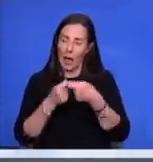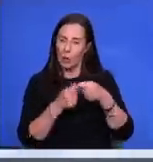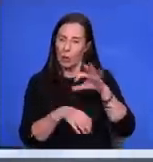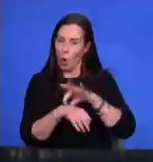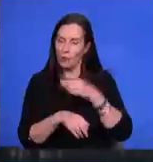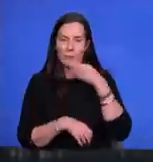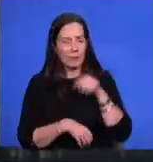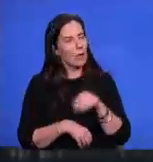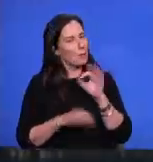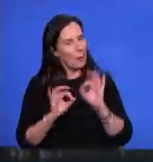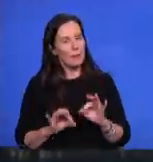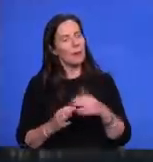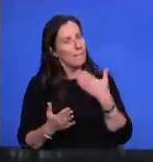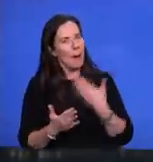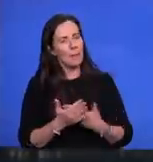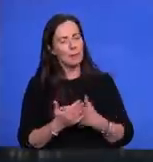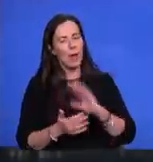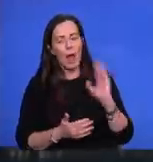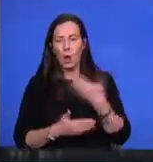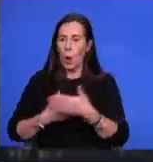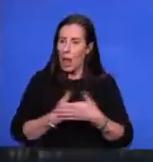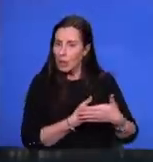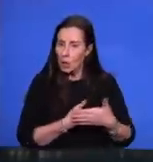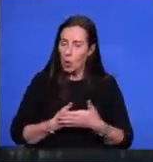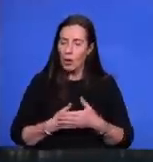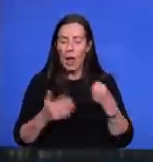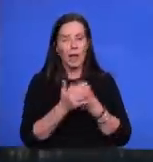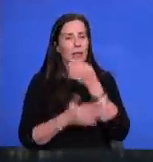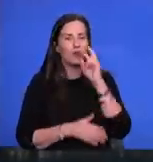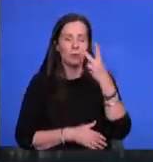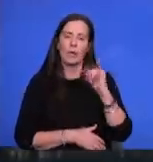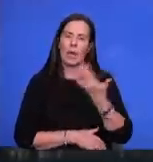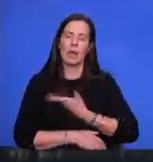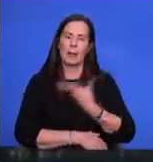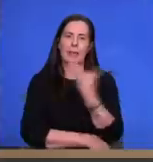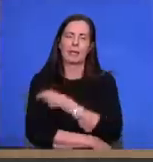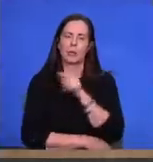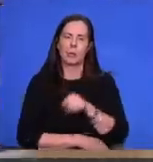לרפואת ילדים ממליץ לכל התינוקות והילדים עד גיל שנתיים לקבל את החיסון הזה.